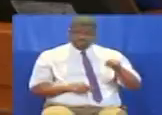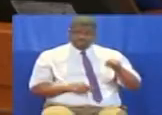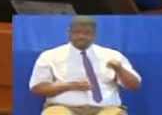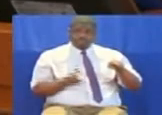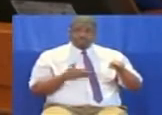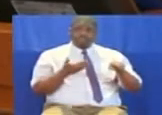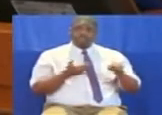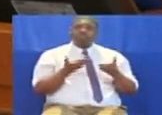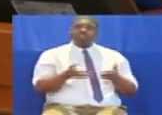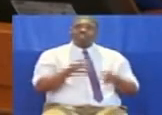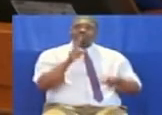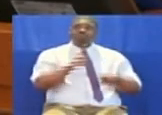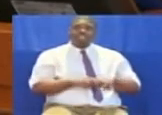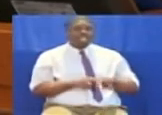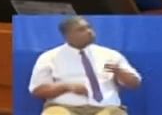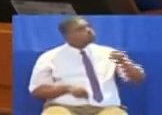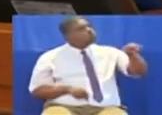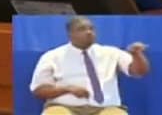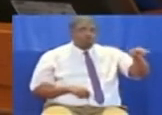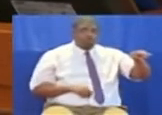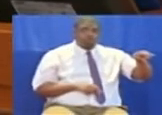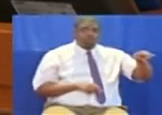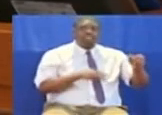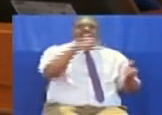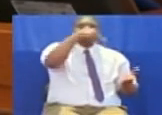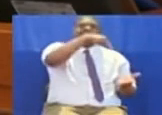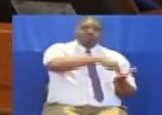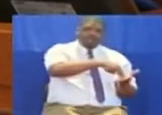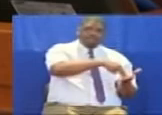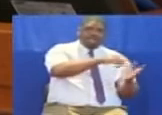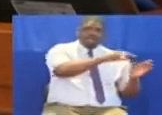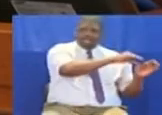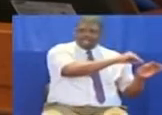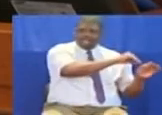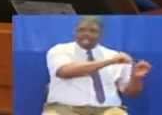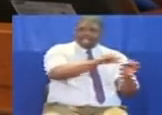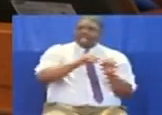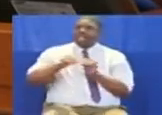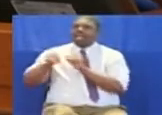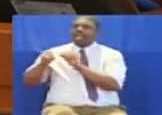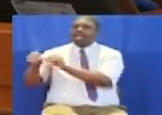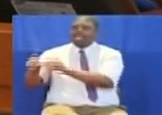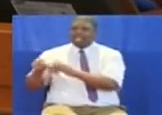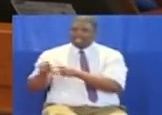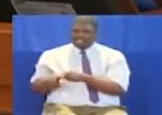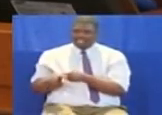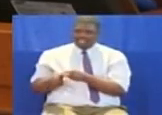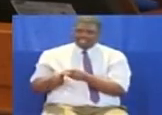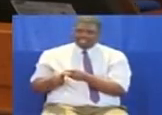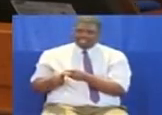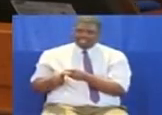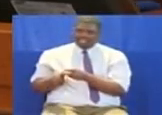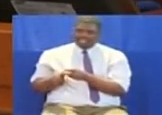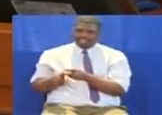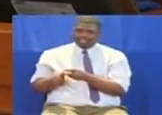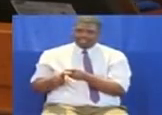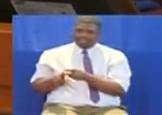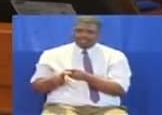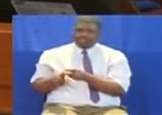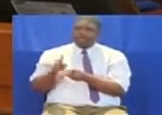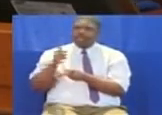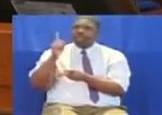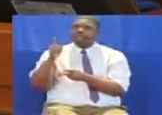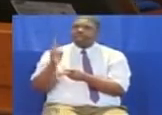unatakiwa sasa usikae huko, unyanyuke utembee. Mheshimiwa Spika, namkaribisha hapa Silinde, namkaribisha